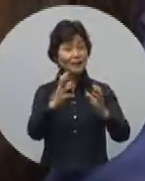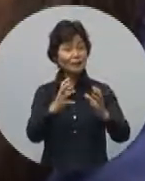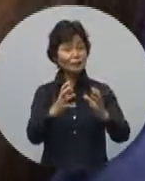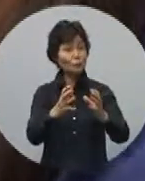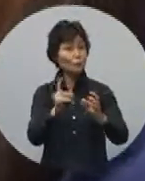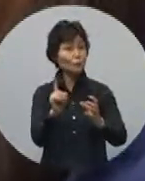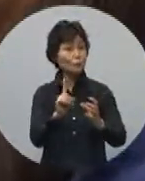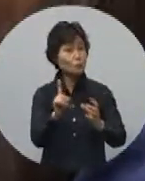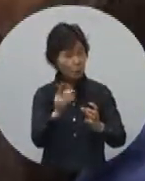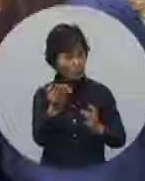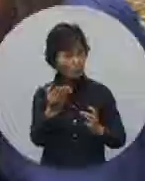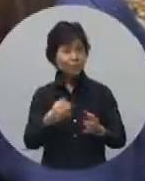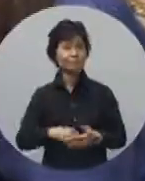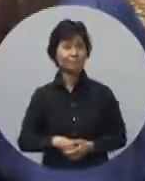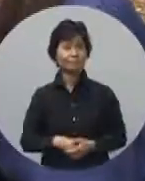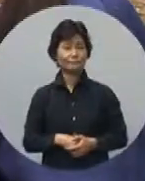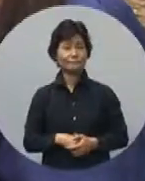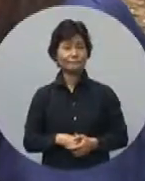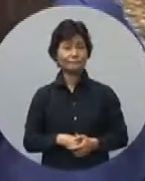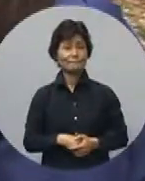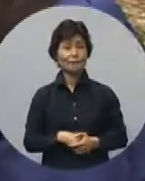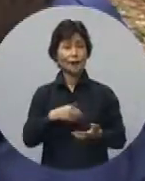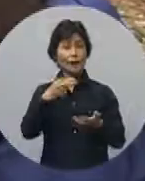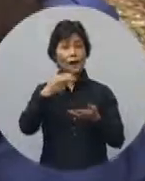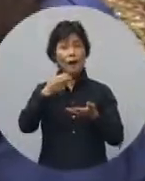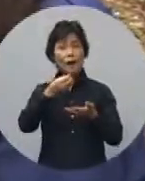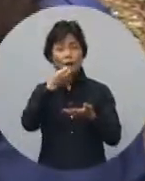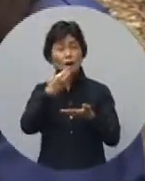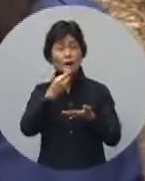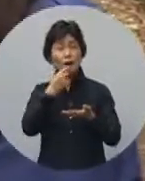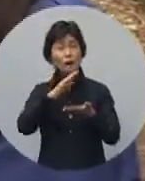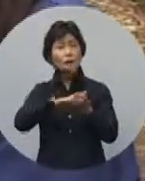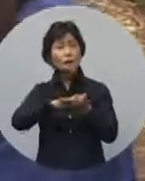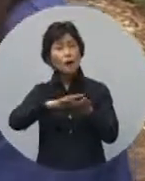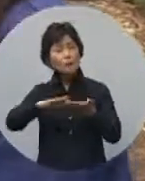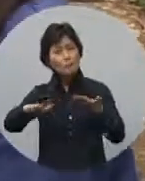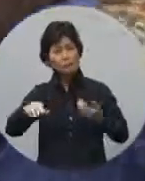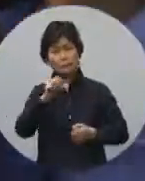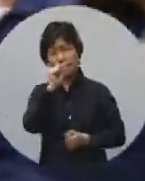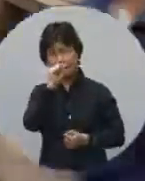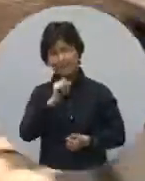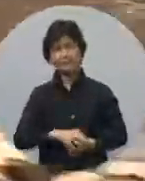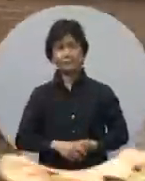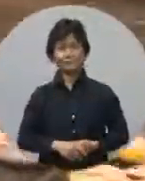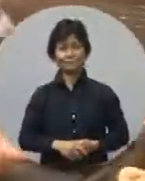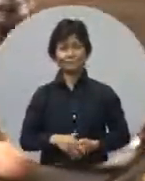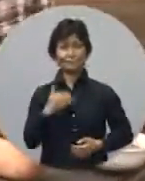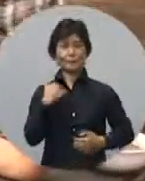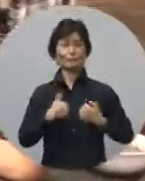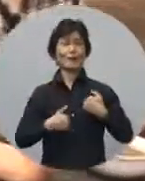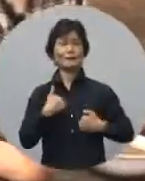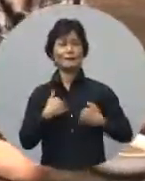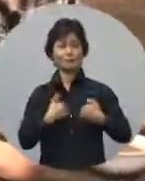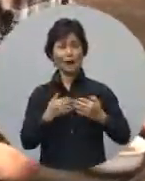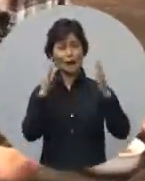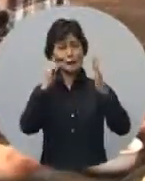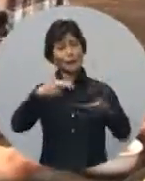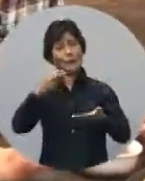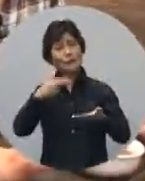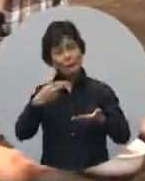性は、 こってりしてなくて、 そうだな、 後味が良かった。 あ、嬉しいわ。、うん、じゃ